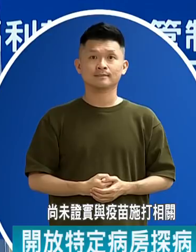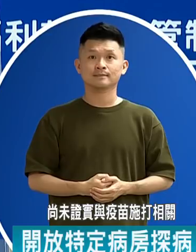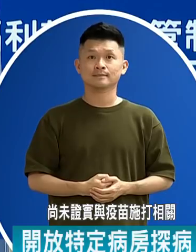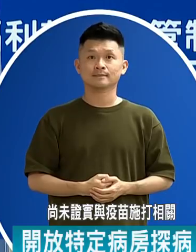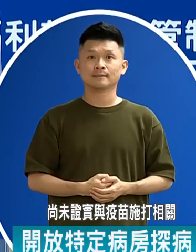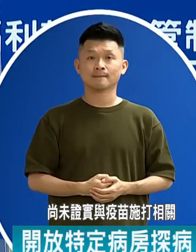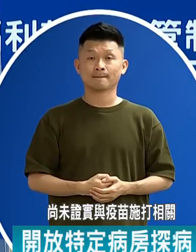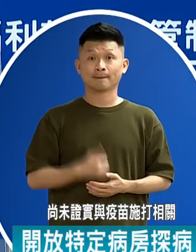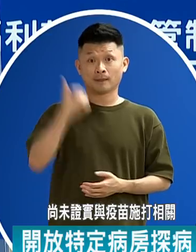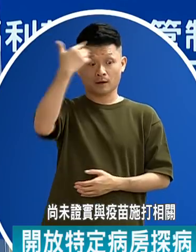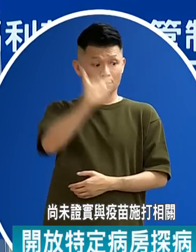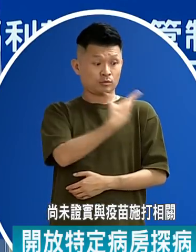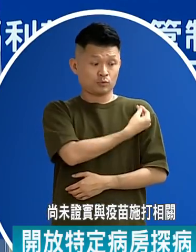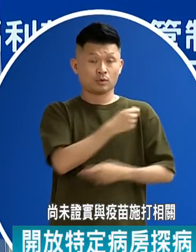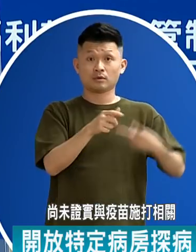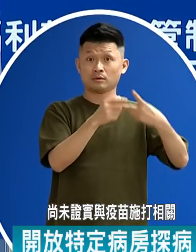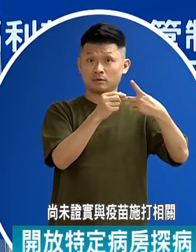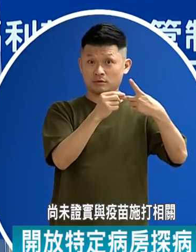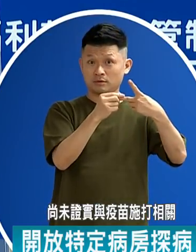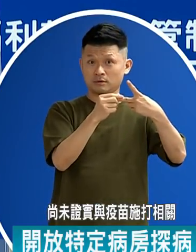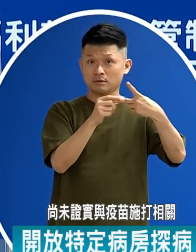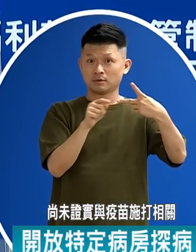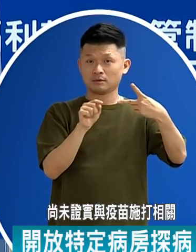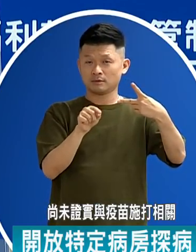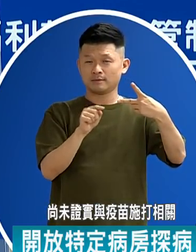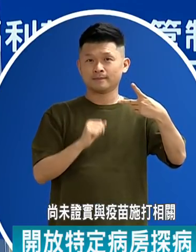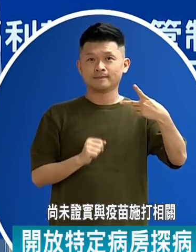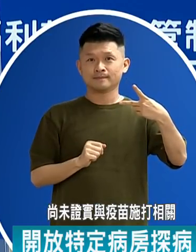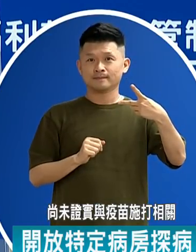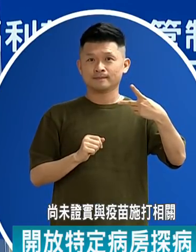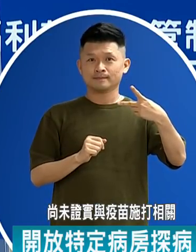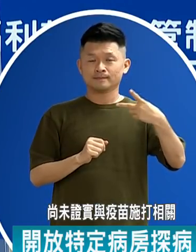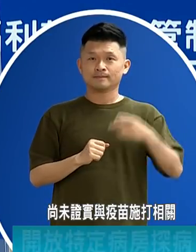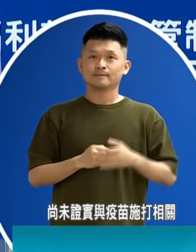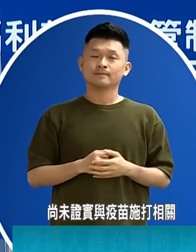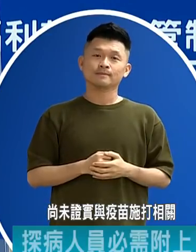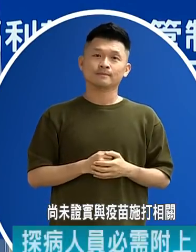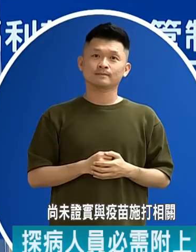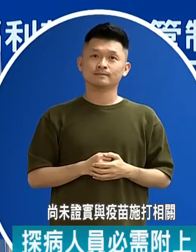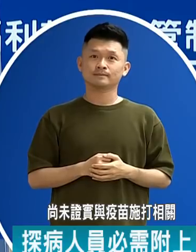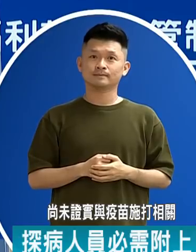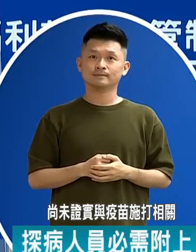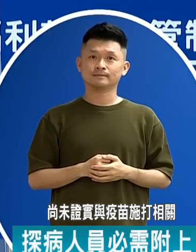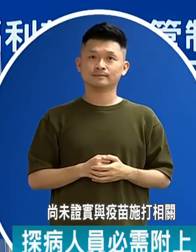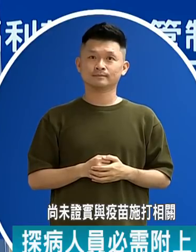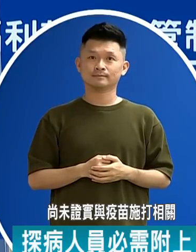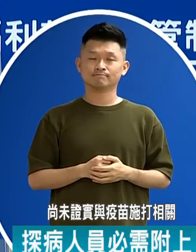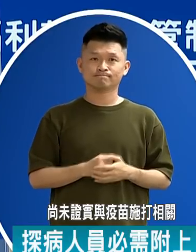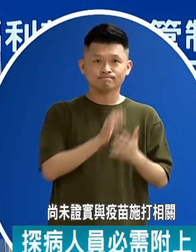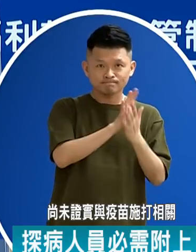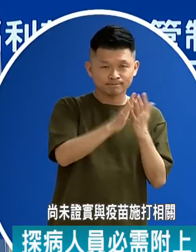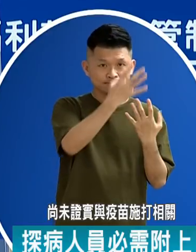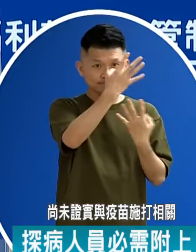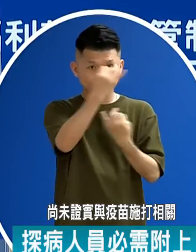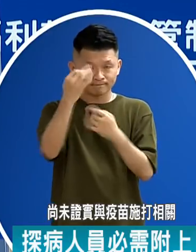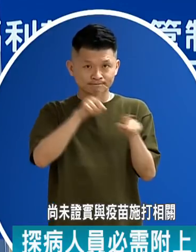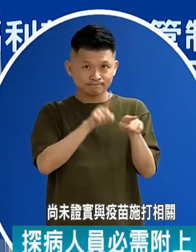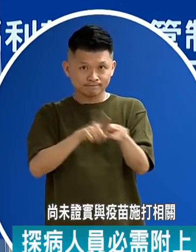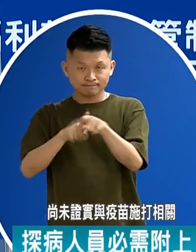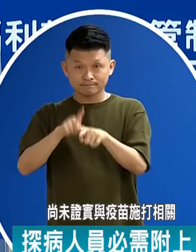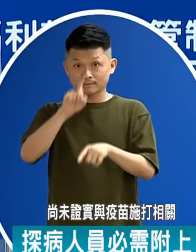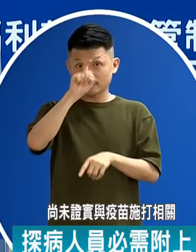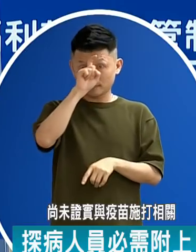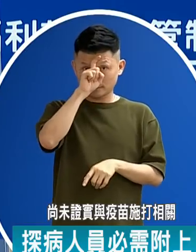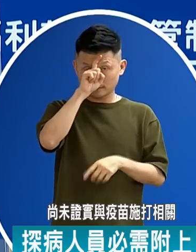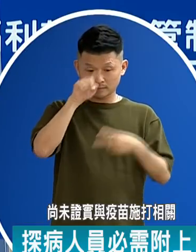在这个本土病例方面新增1例，那么针对高端疫苗出现第一例接种后死亡个案，死者身份是桃园一名56岁的作